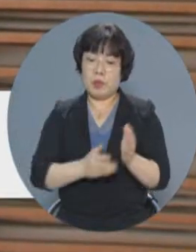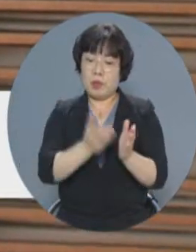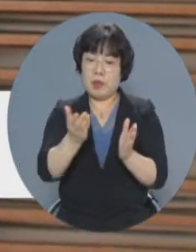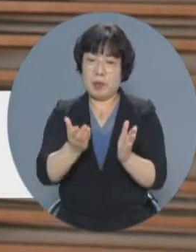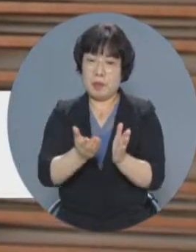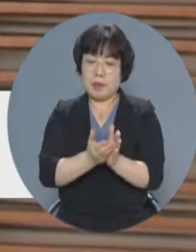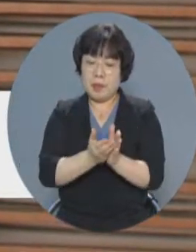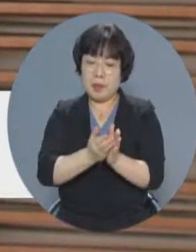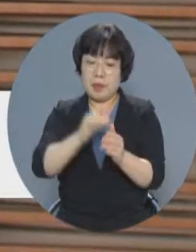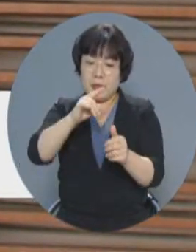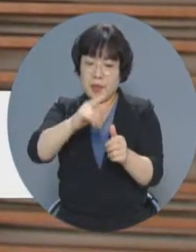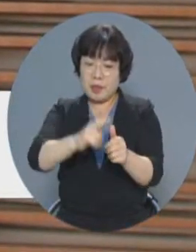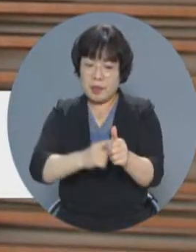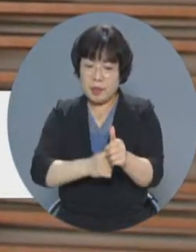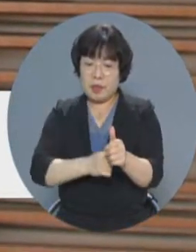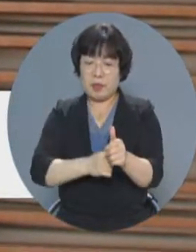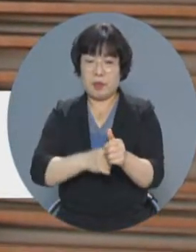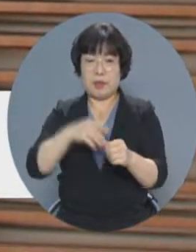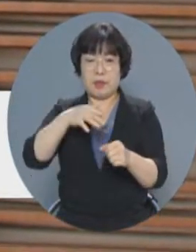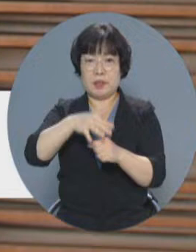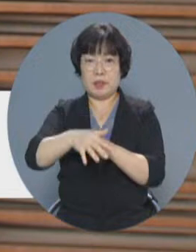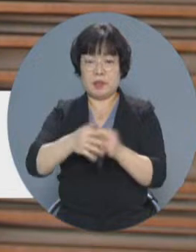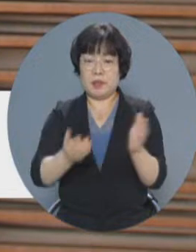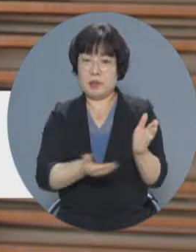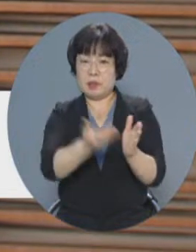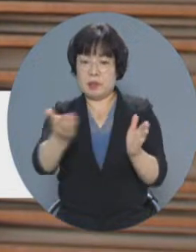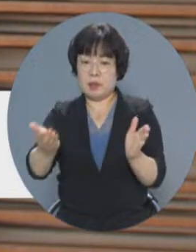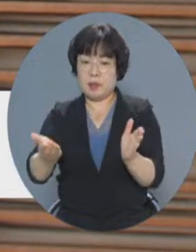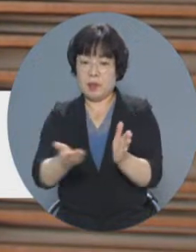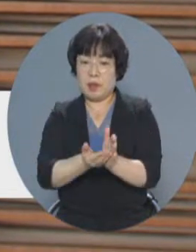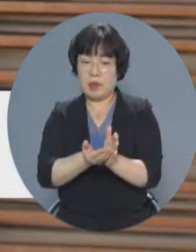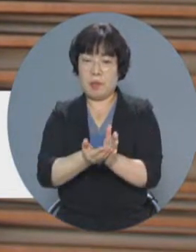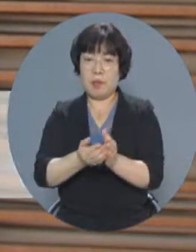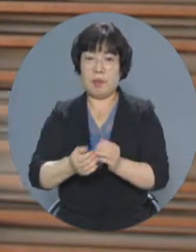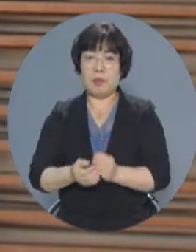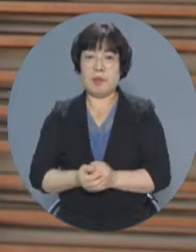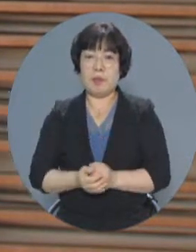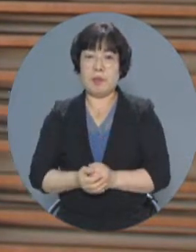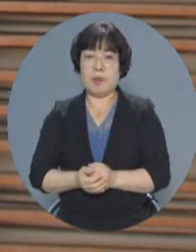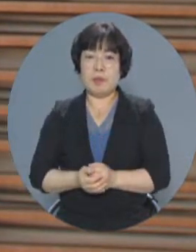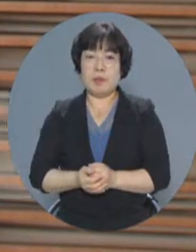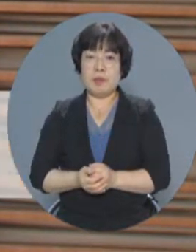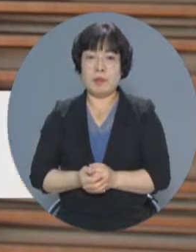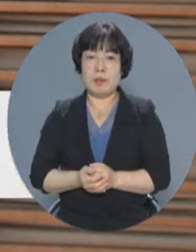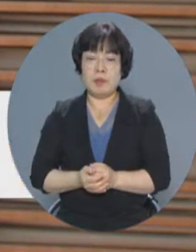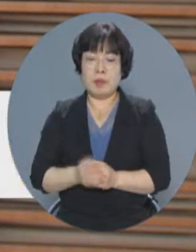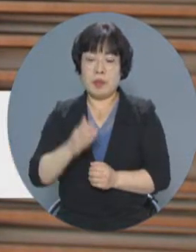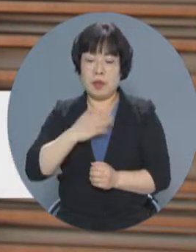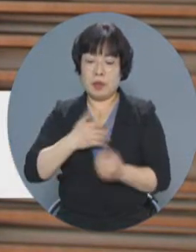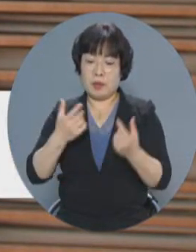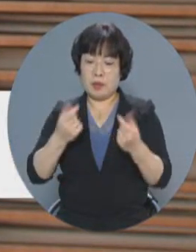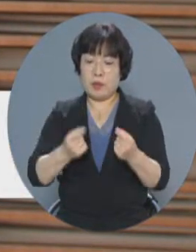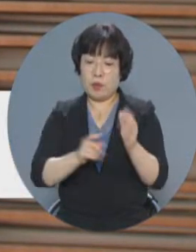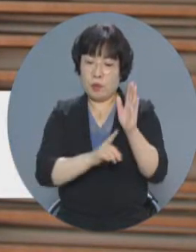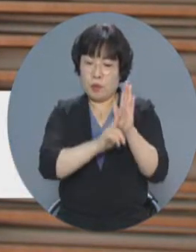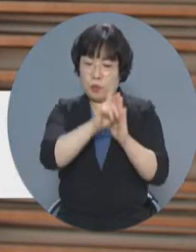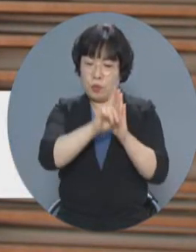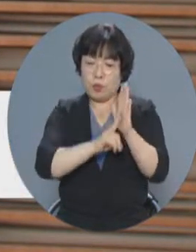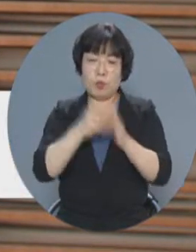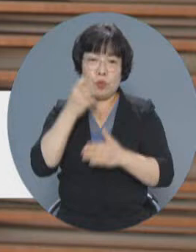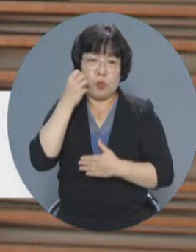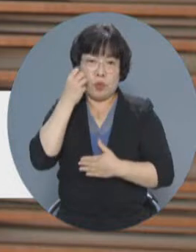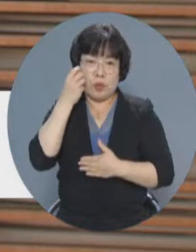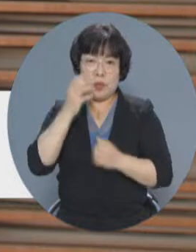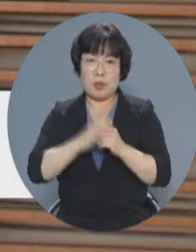원류행댐인데 자연 원류량이 감소했습니다. 그리고 지금 아시다시피 이상 기온 때문에